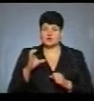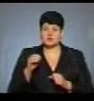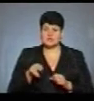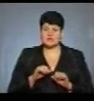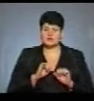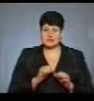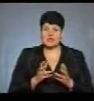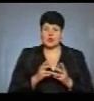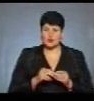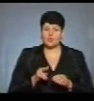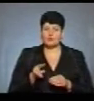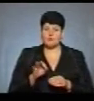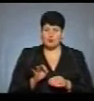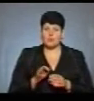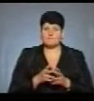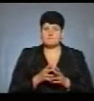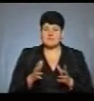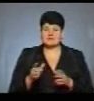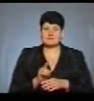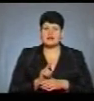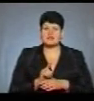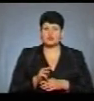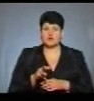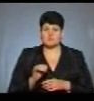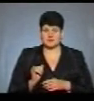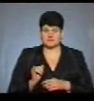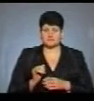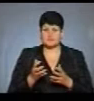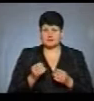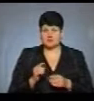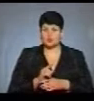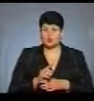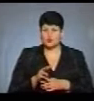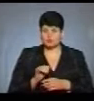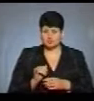захисту рахує завжди по максимальній нормі. Бере максимальну норму,